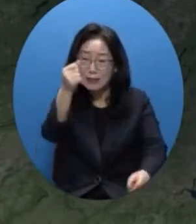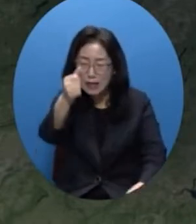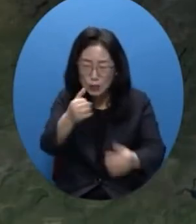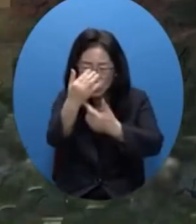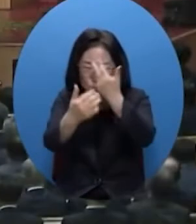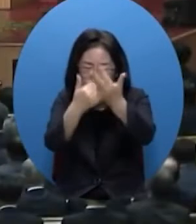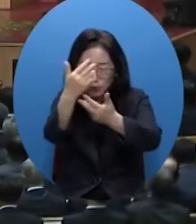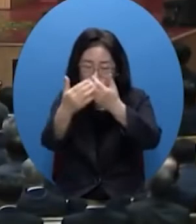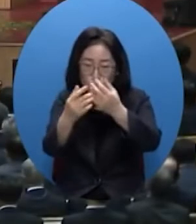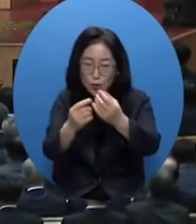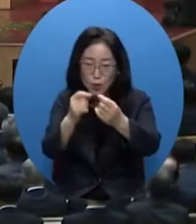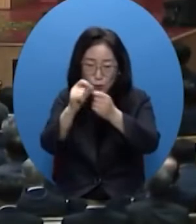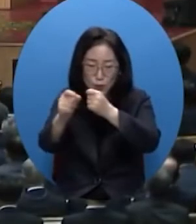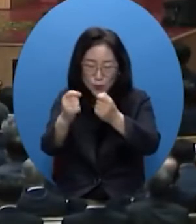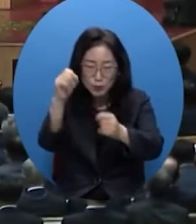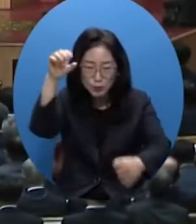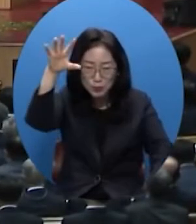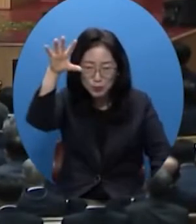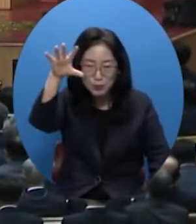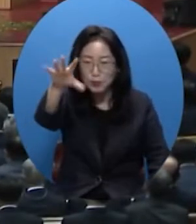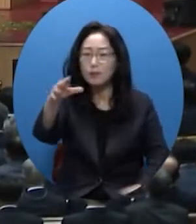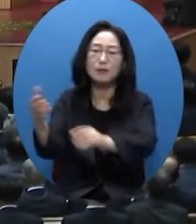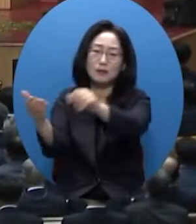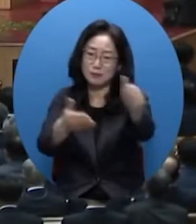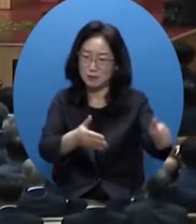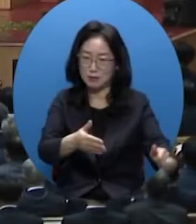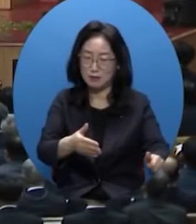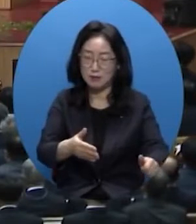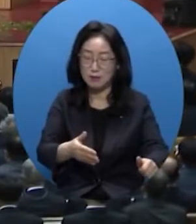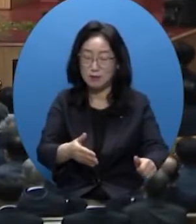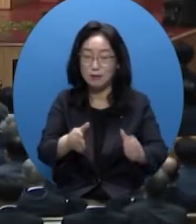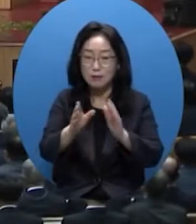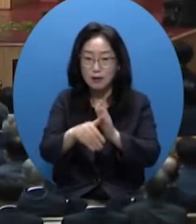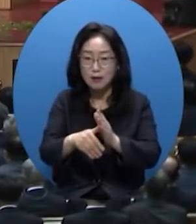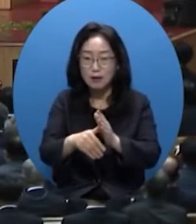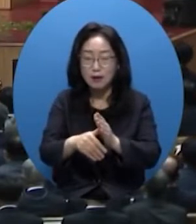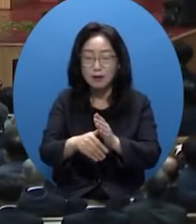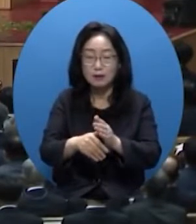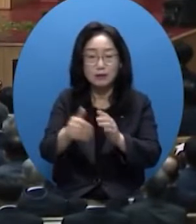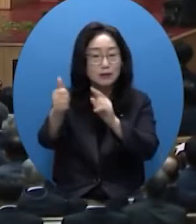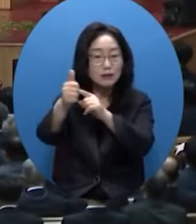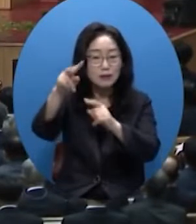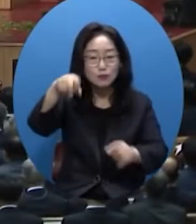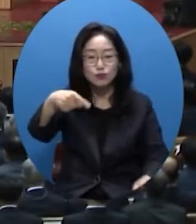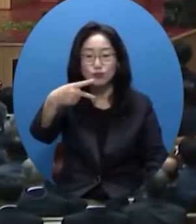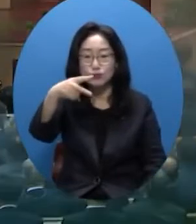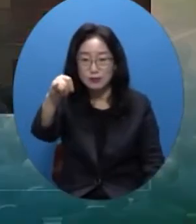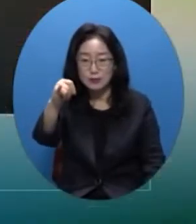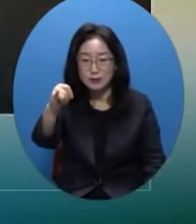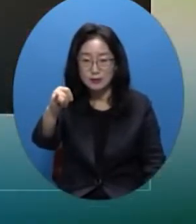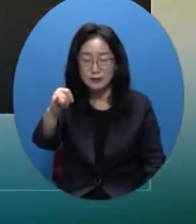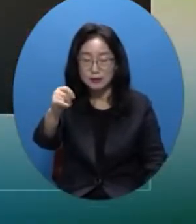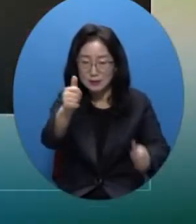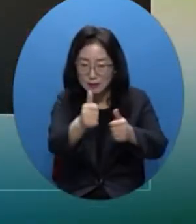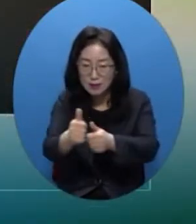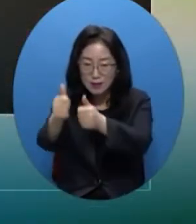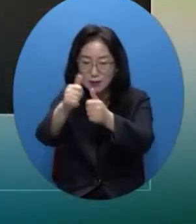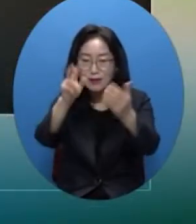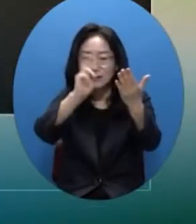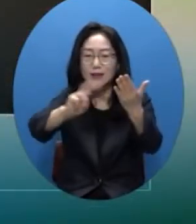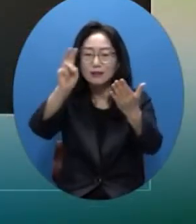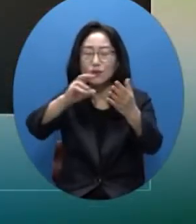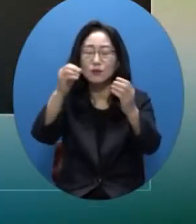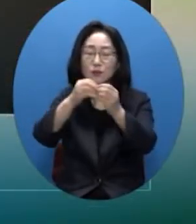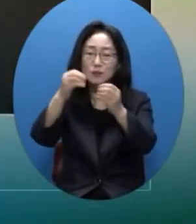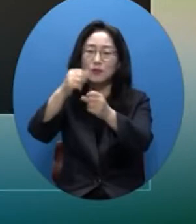빛을 발하라 자 그랬습니다 그때 무디 붕사를 도와서 찬송을 자꾸 하던 블리스 라고